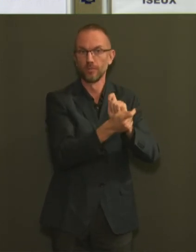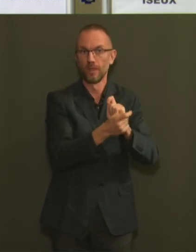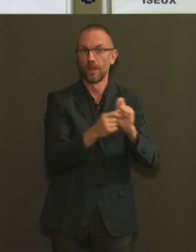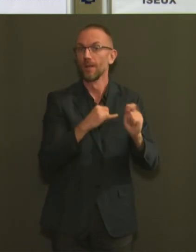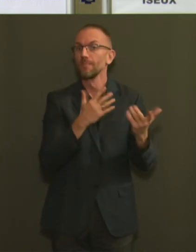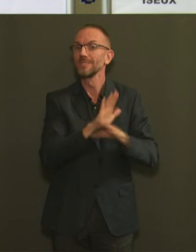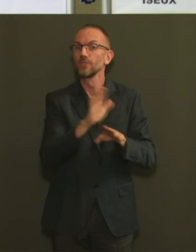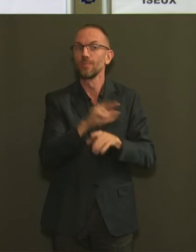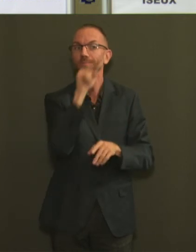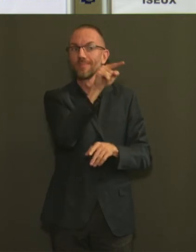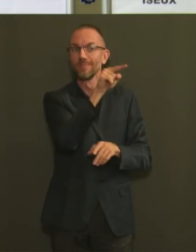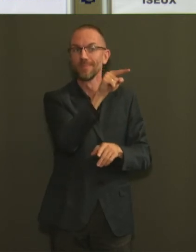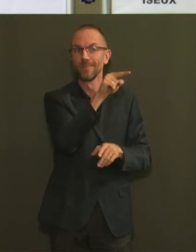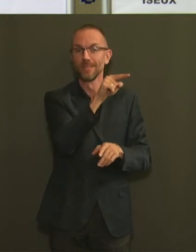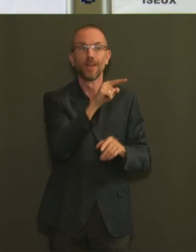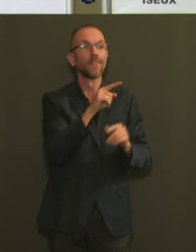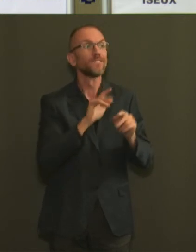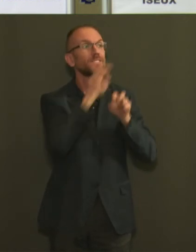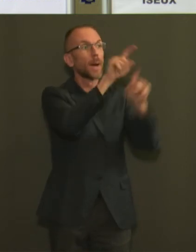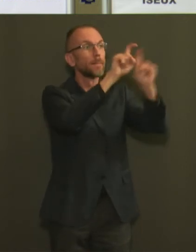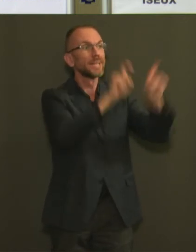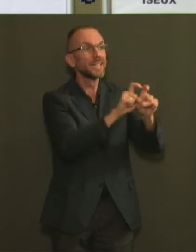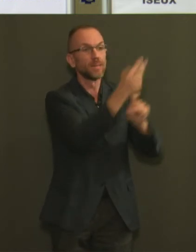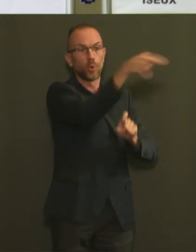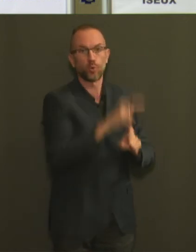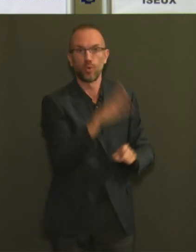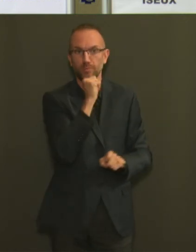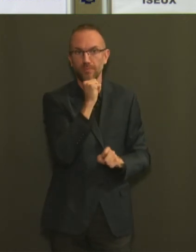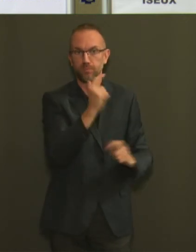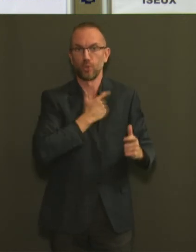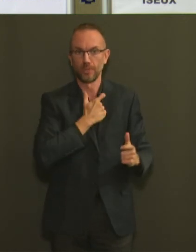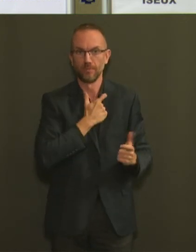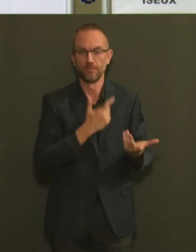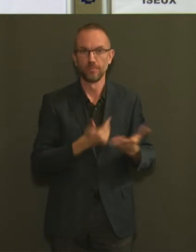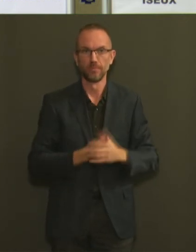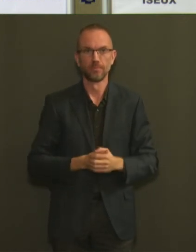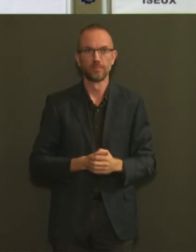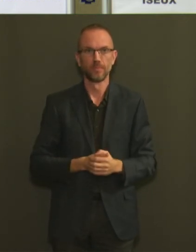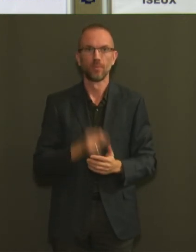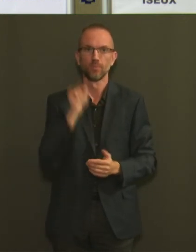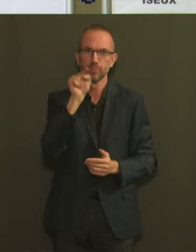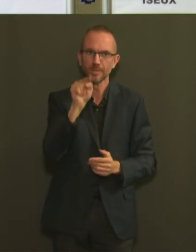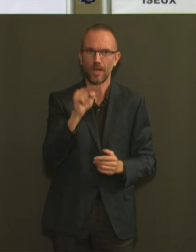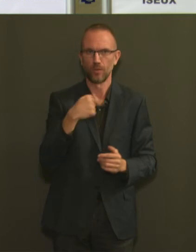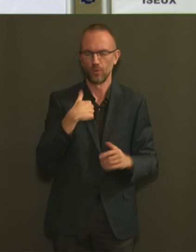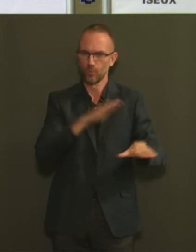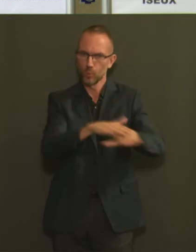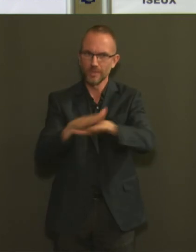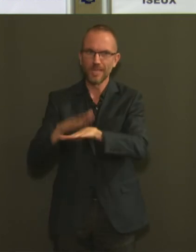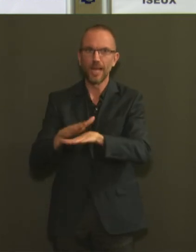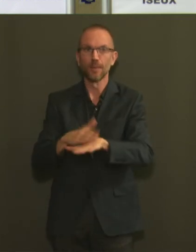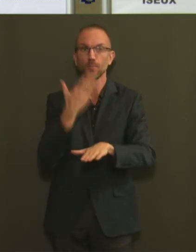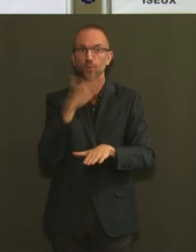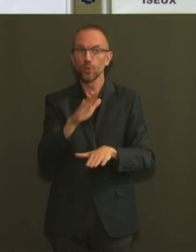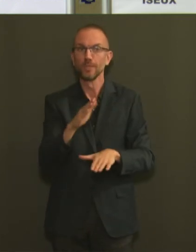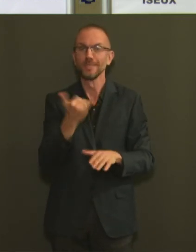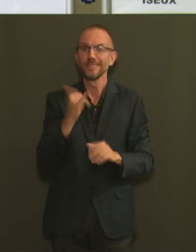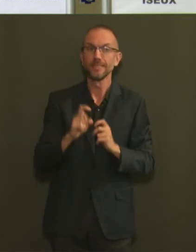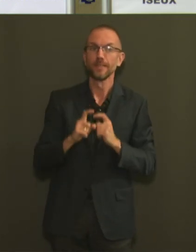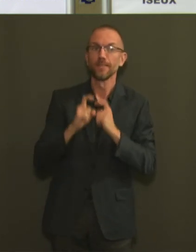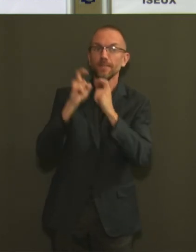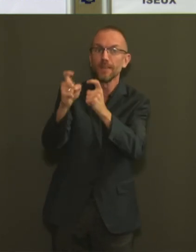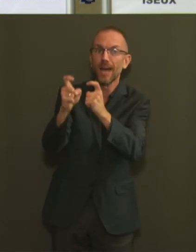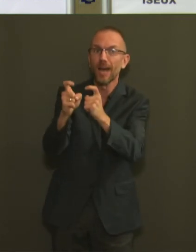en belgique c'est notamment pourquoi il est vivement conseillé d'annuler ou reporter vos déplacements de l'essentiel et d'attendre une